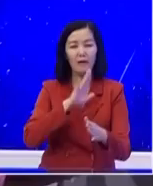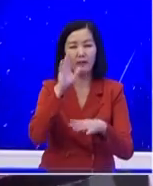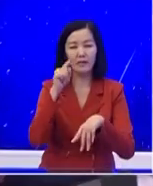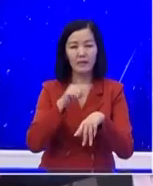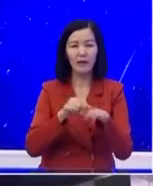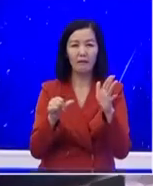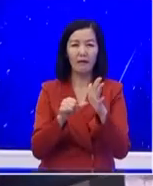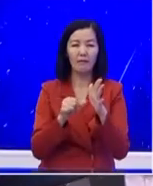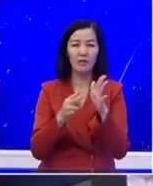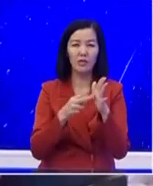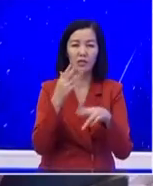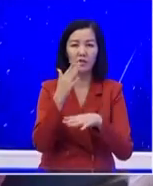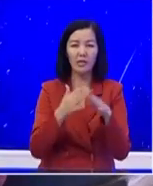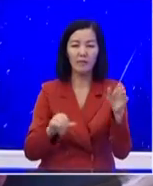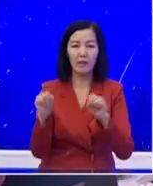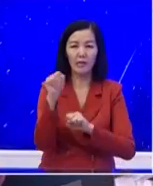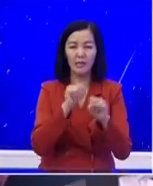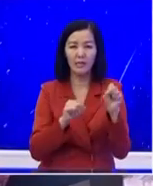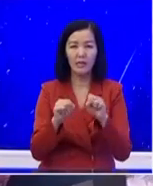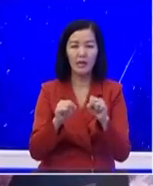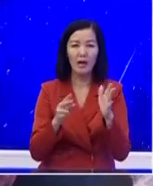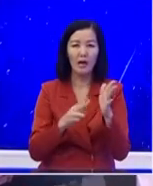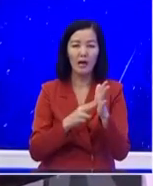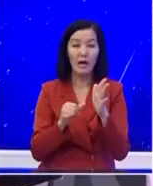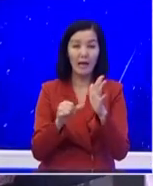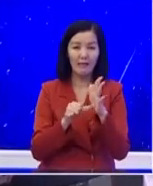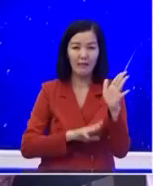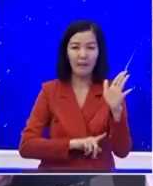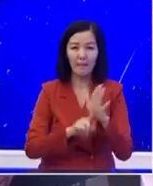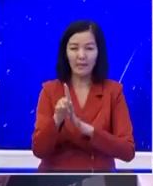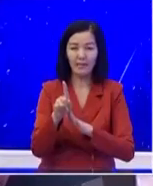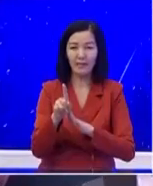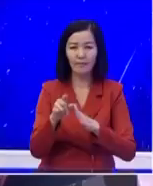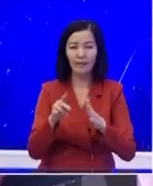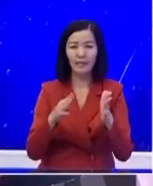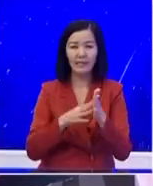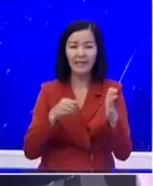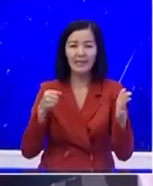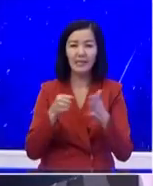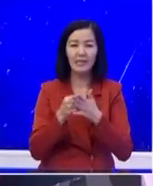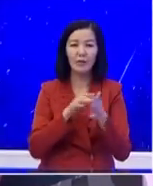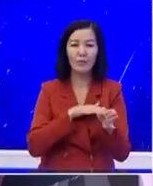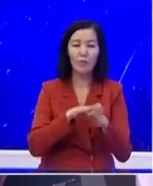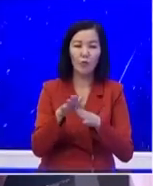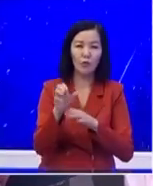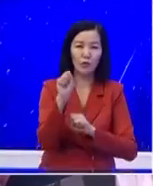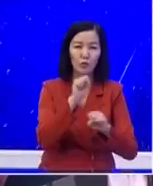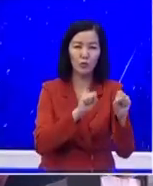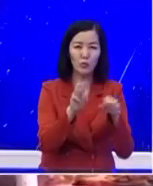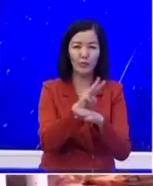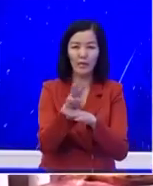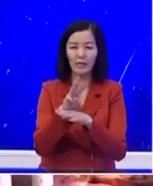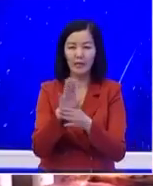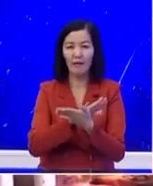жуады. Потом кешкі 6-даға шын істейміз, 6-тан 8-ге шын дезобработка полностью тазаланады, дезинфекция полностью жасалынады. Іші жер